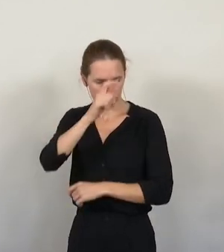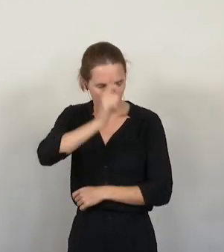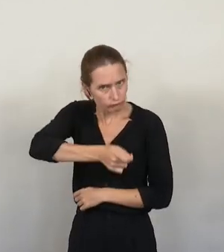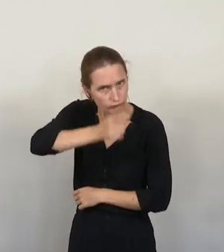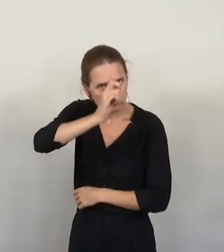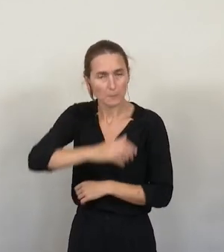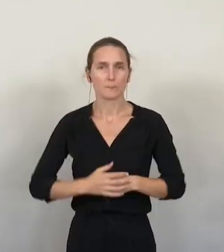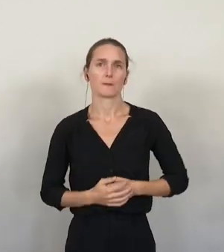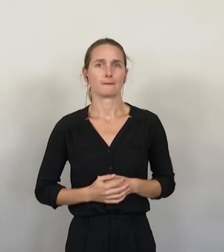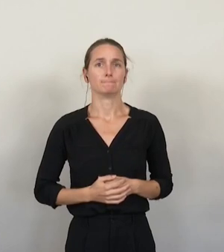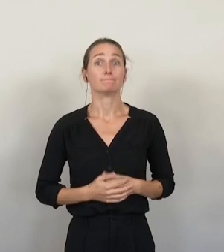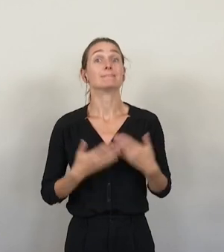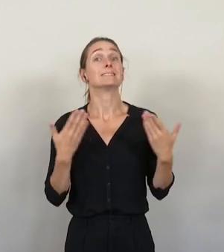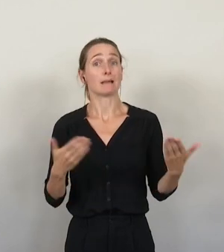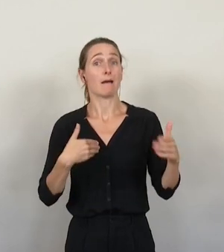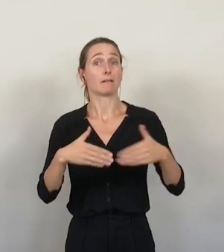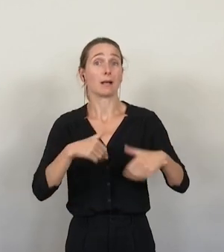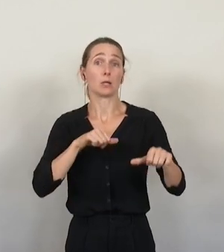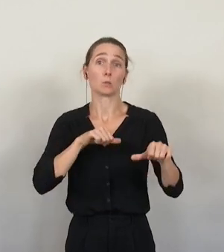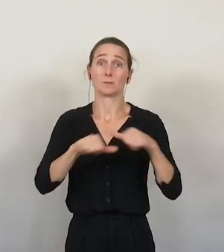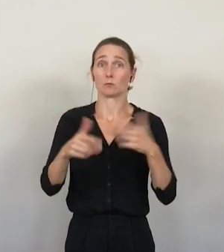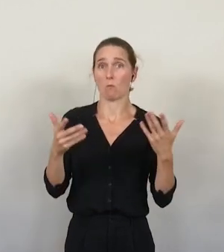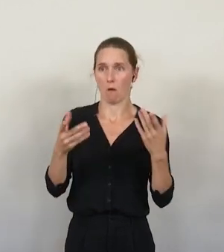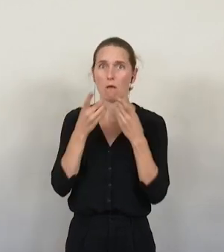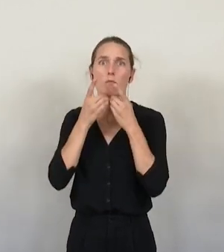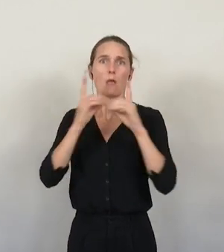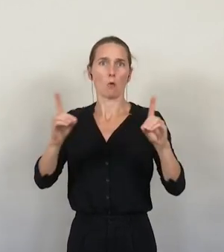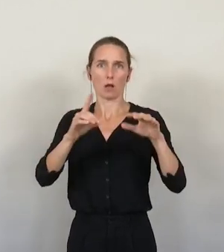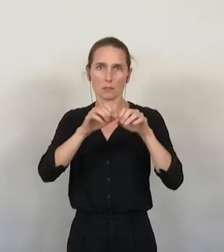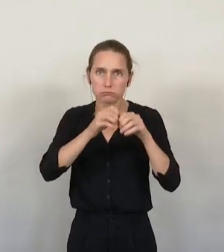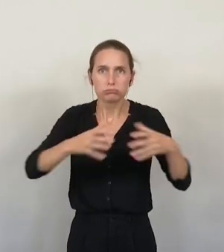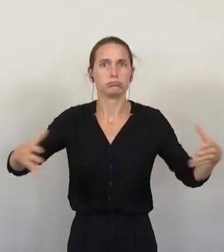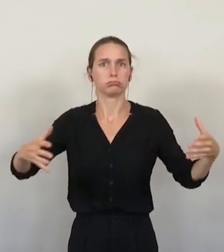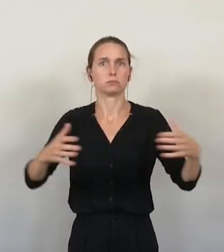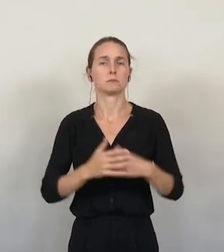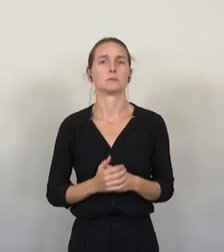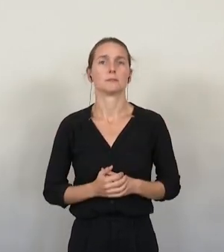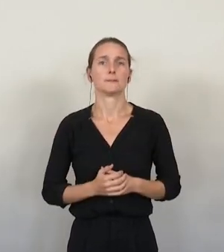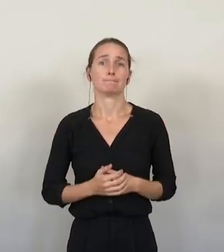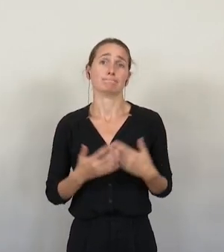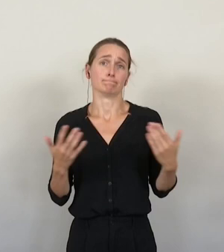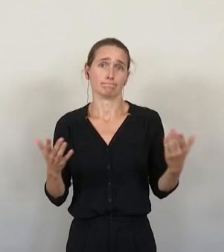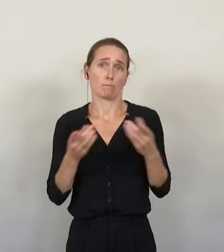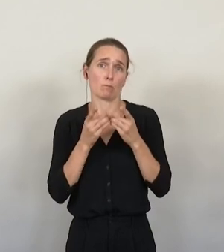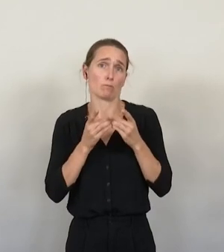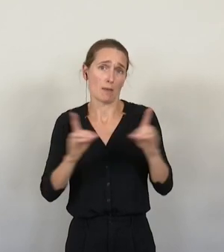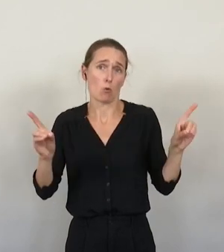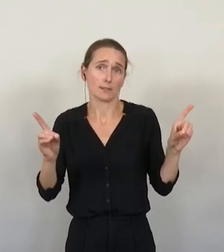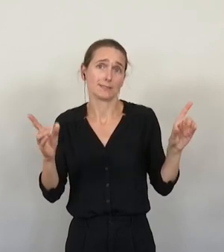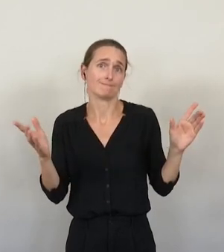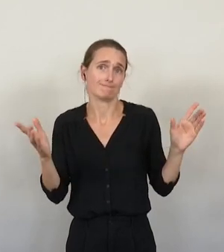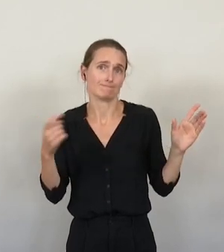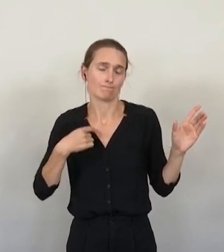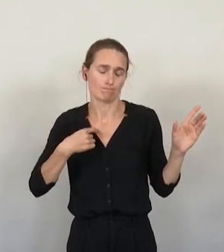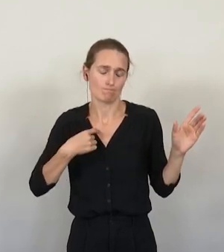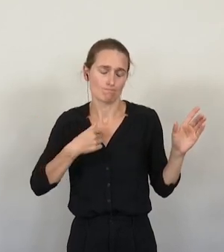ne vaut que s'il y a démocratie et cette démocratie j'ai aussi une pensée pour